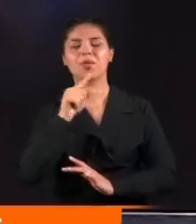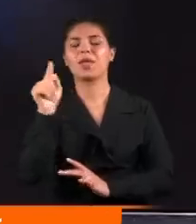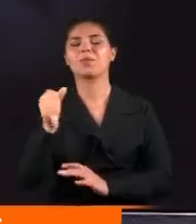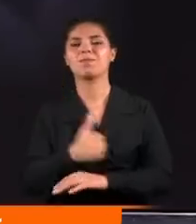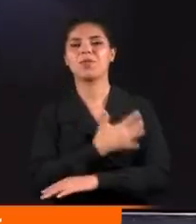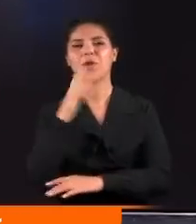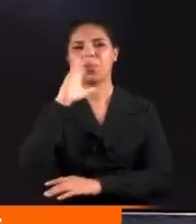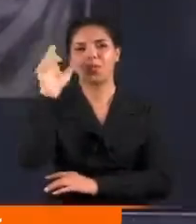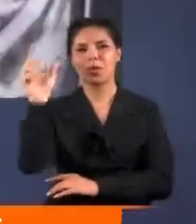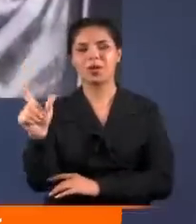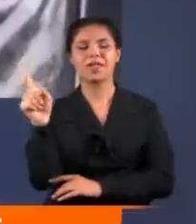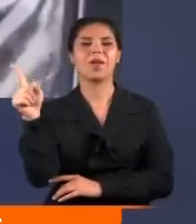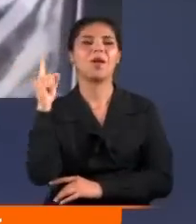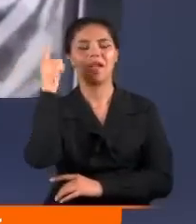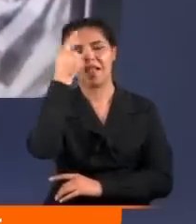öptü.